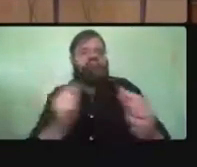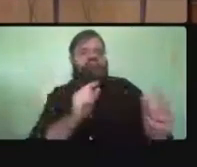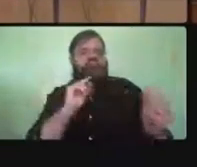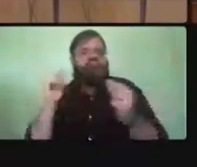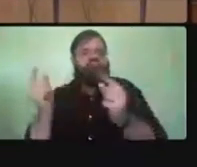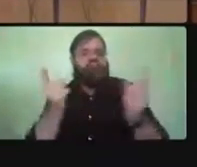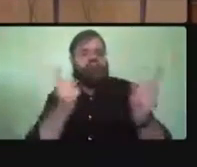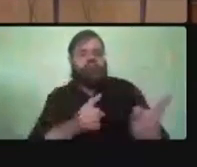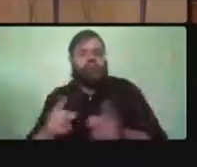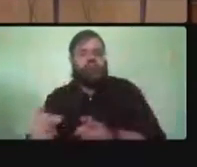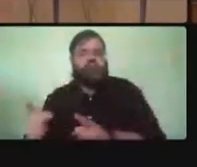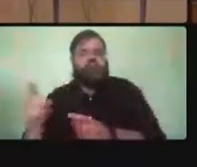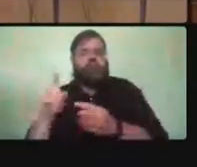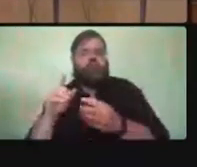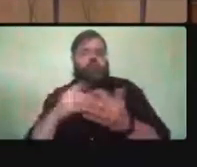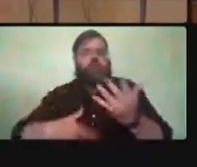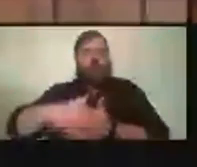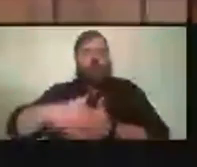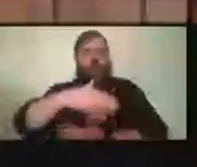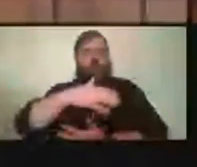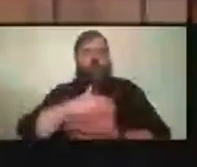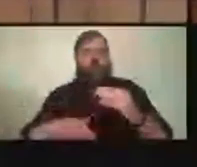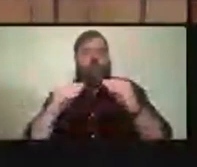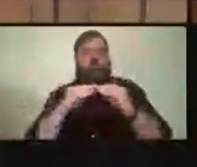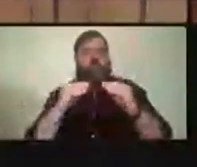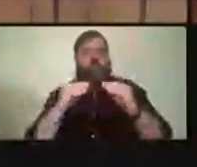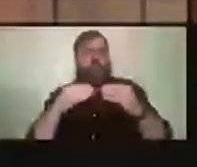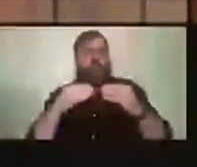Kuna mambo ambayo yanazungumziwa